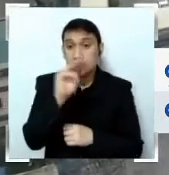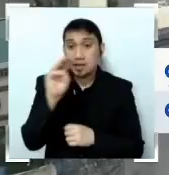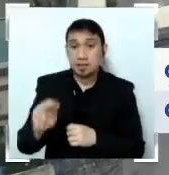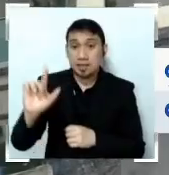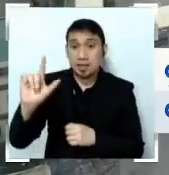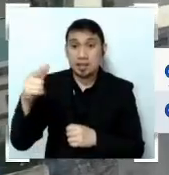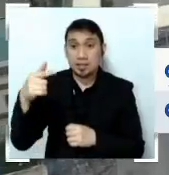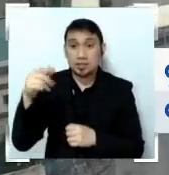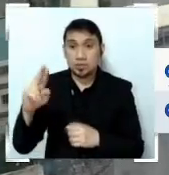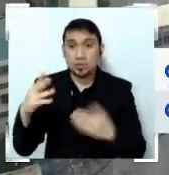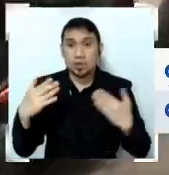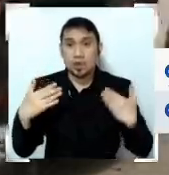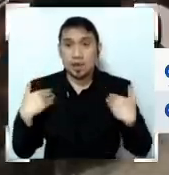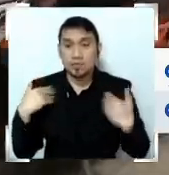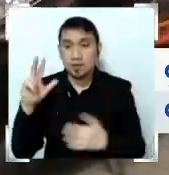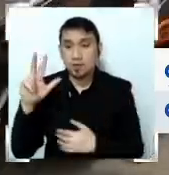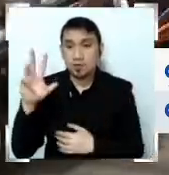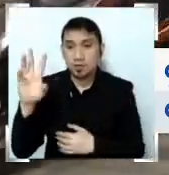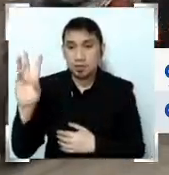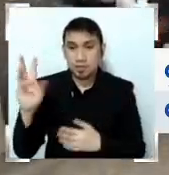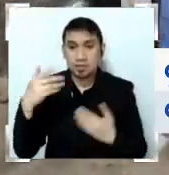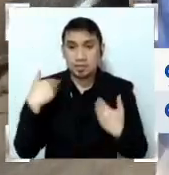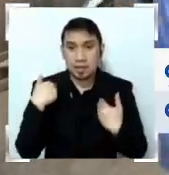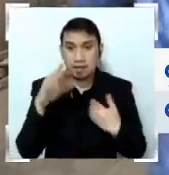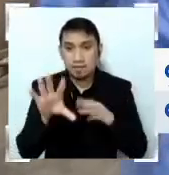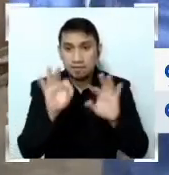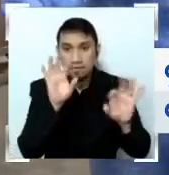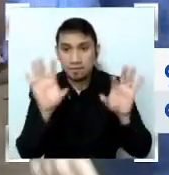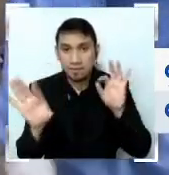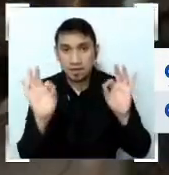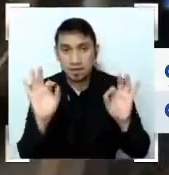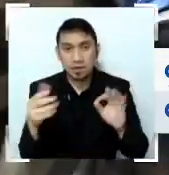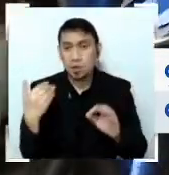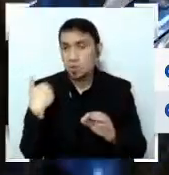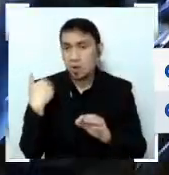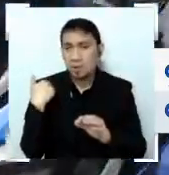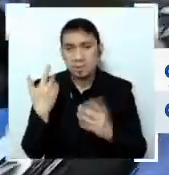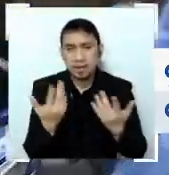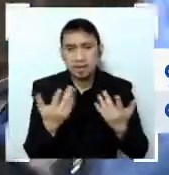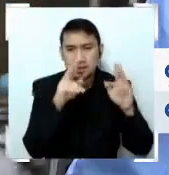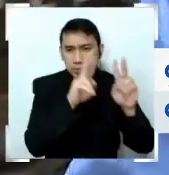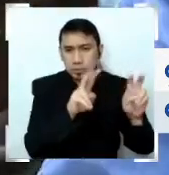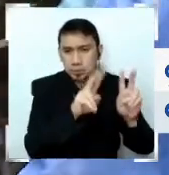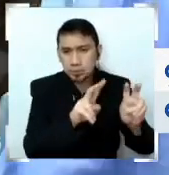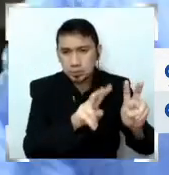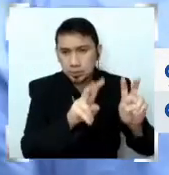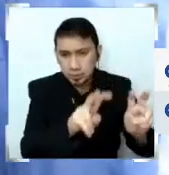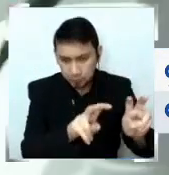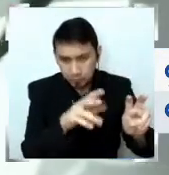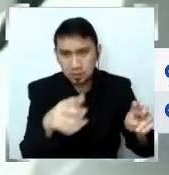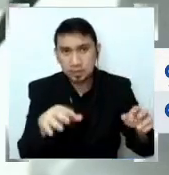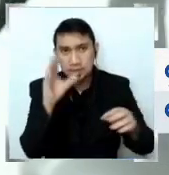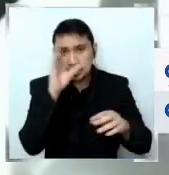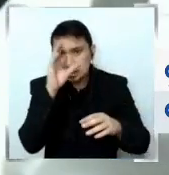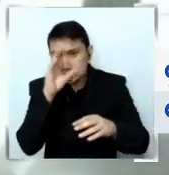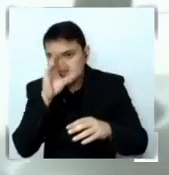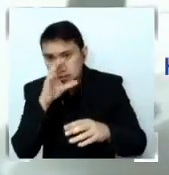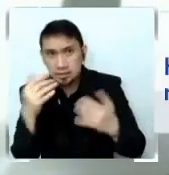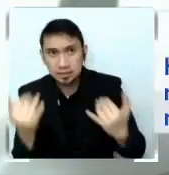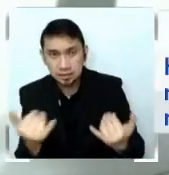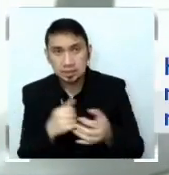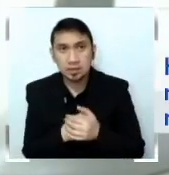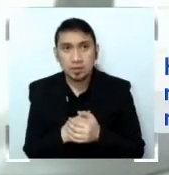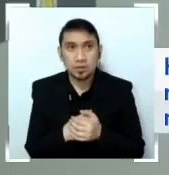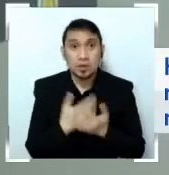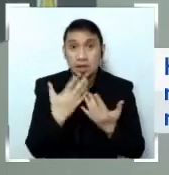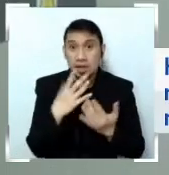raw ang na-contact trace. Hindi pa tapos ang backtracing na hanggang third generation contacts ang hinahanap. At dahil kulang pa